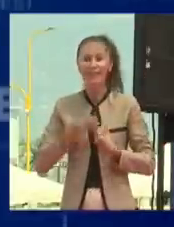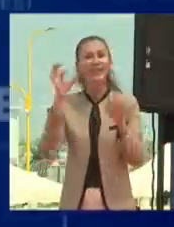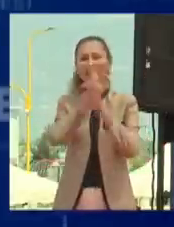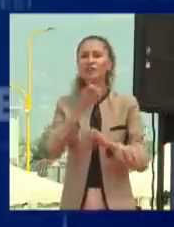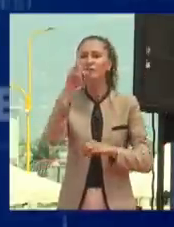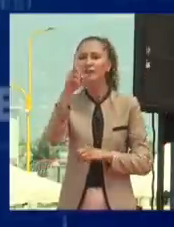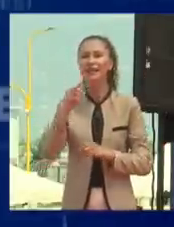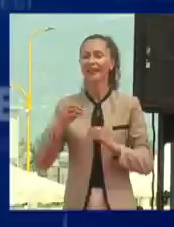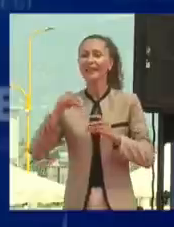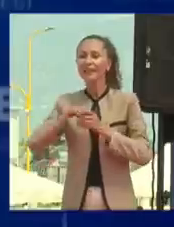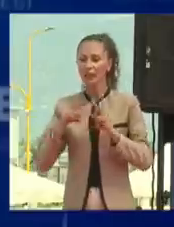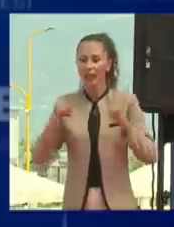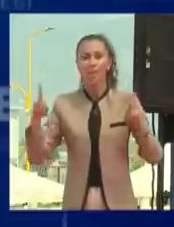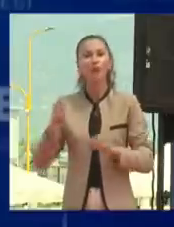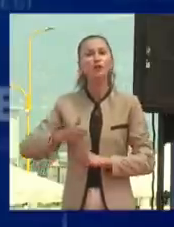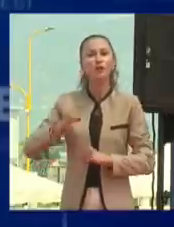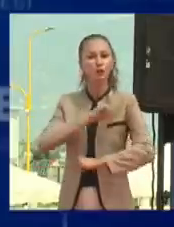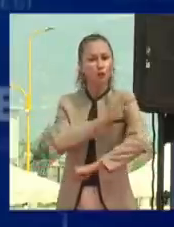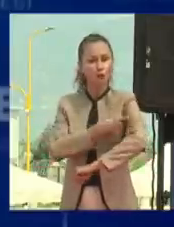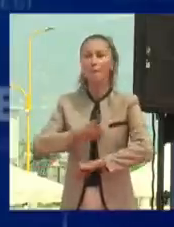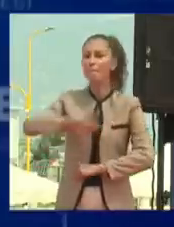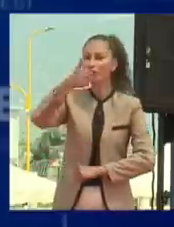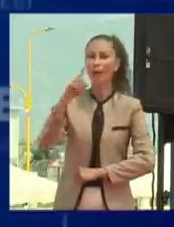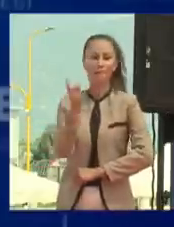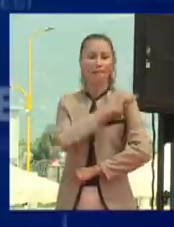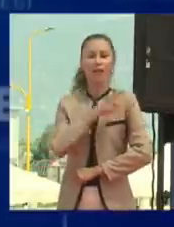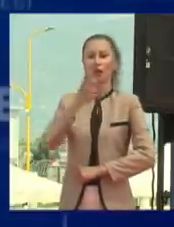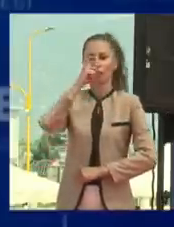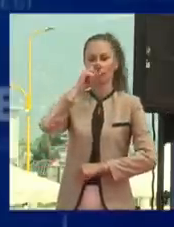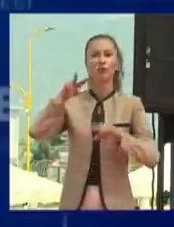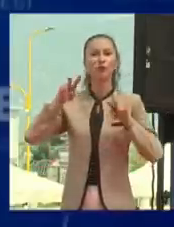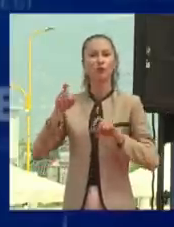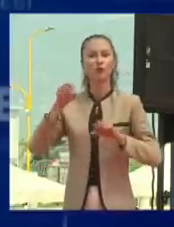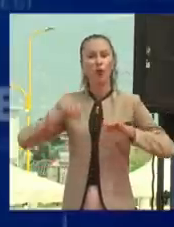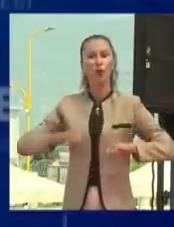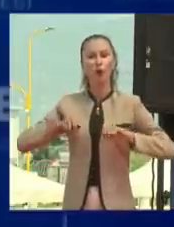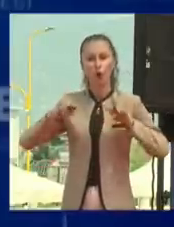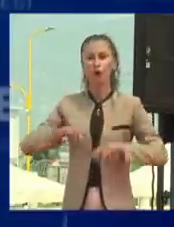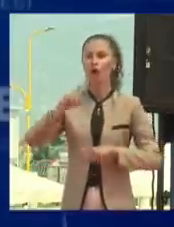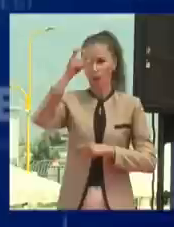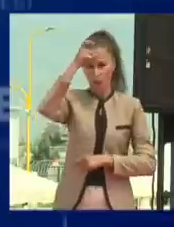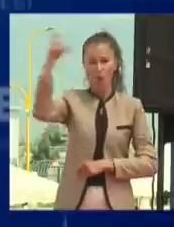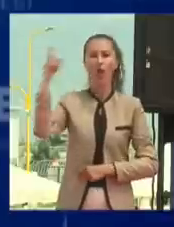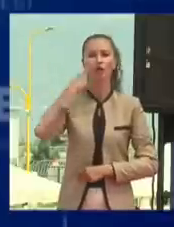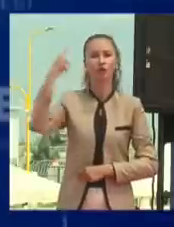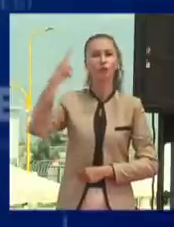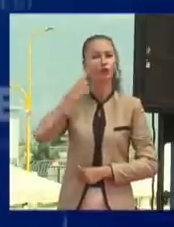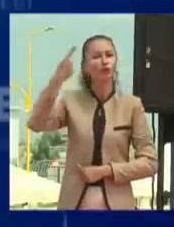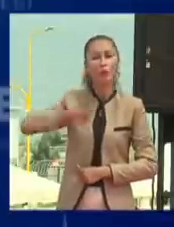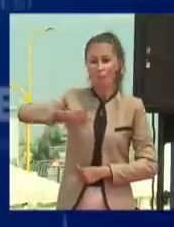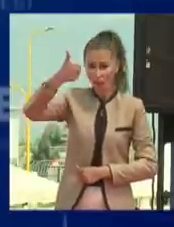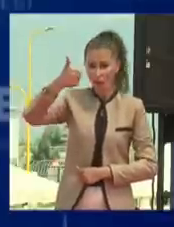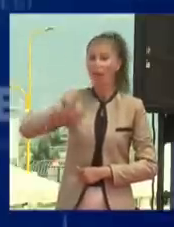hiçbir egemen gücün başkanı, bir numaralı koltukta oturan kişi, yani Türkiye Cumhuriyeti'nin